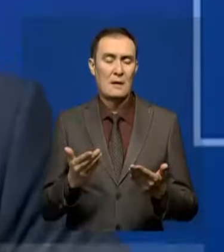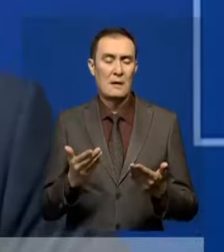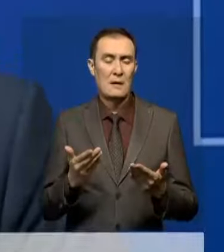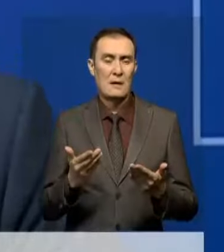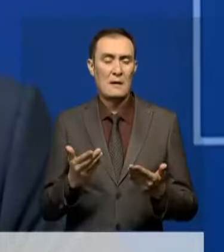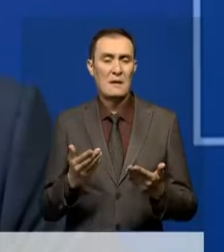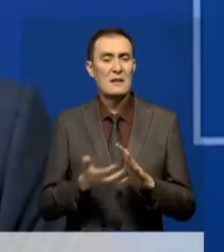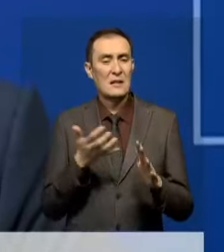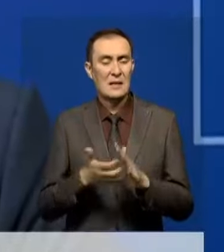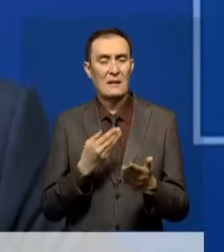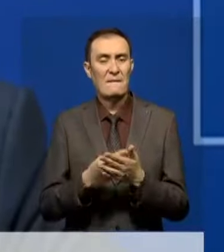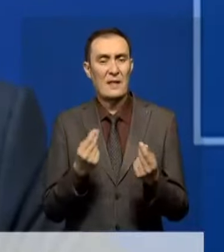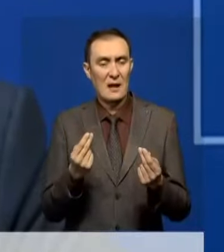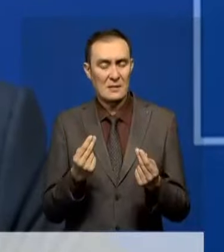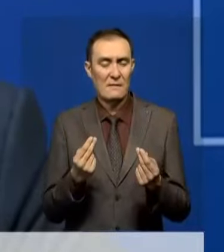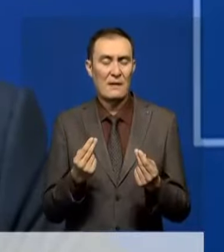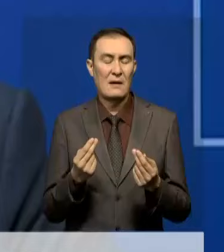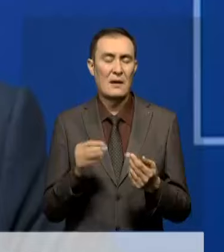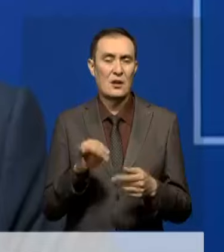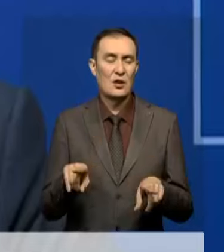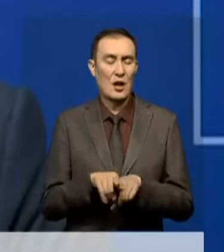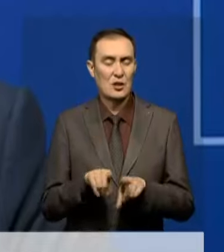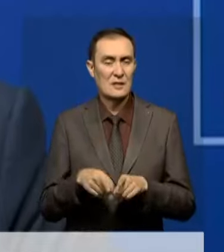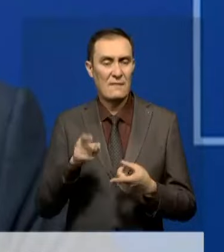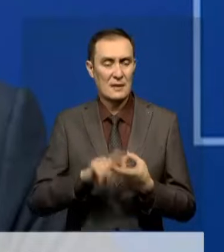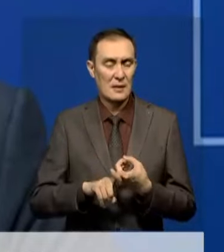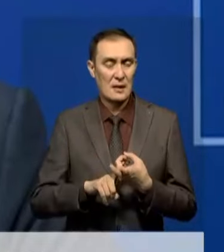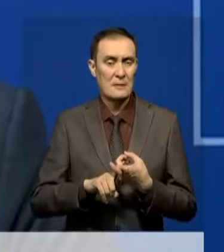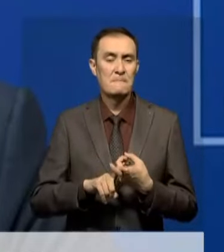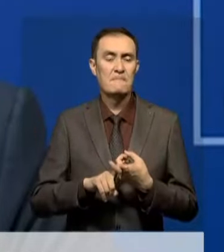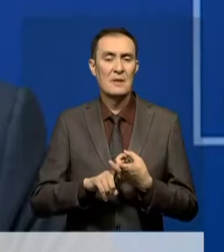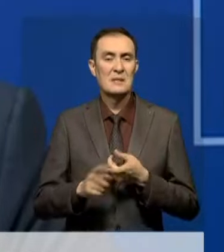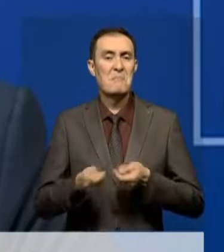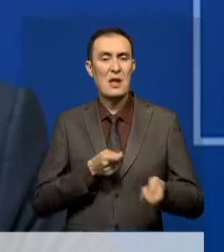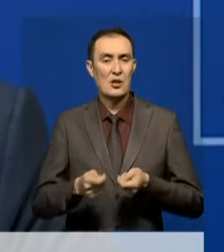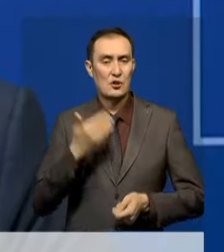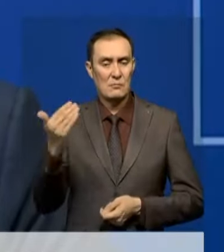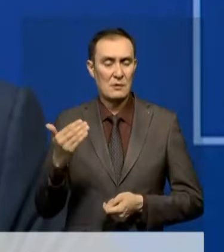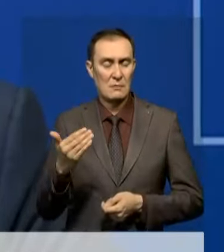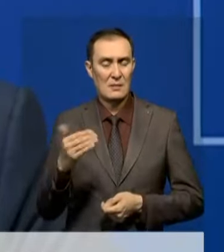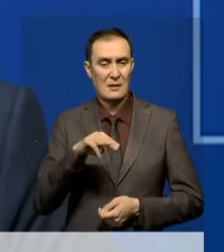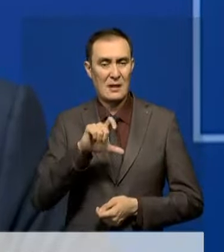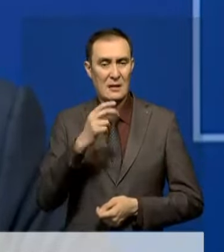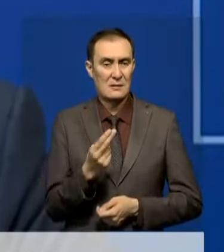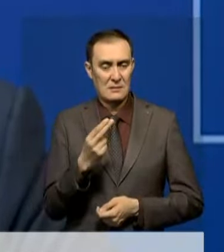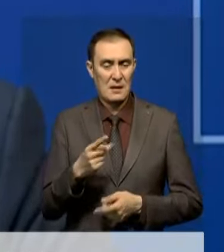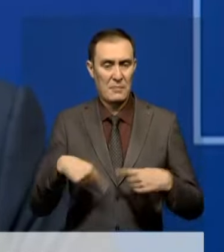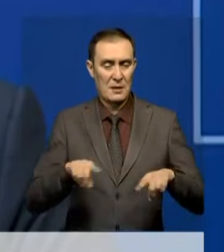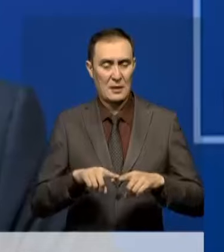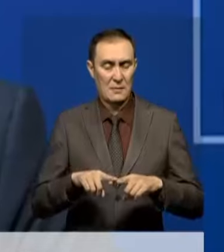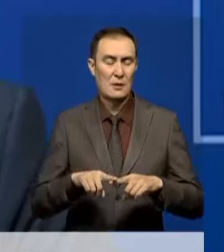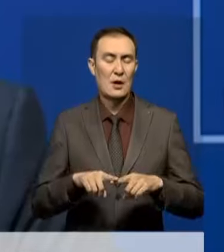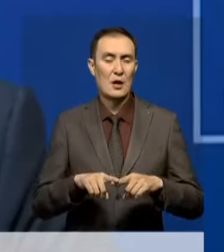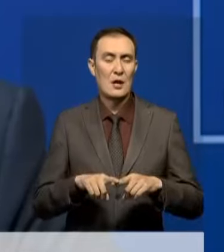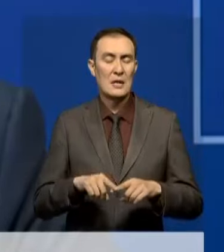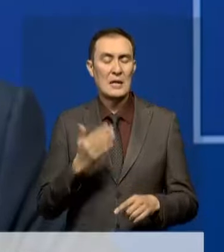вопросах недофинансирования, не только в вопросах тарифов, но связанных как бы и с менеджментом данными энергетическими объектами.